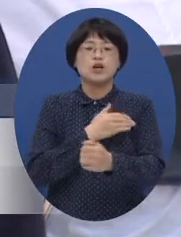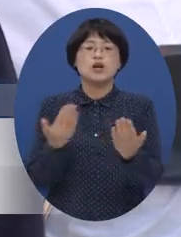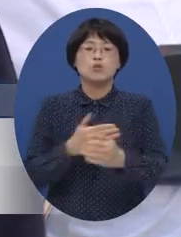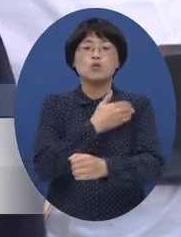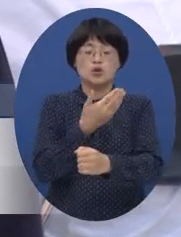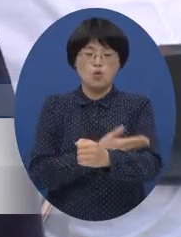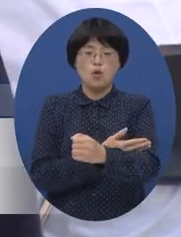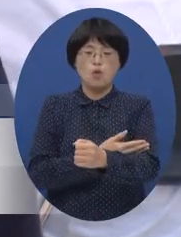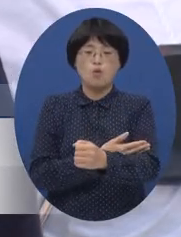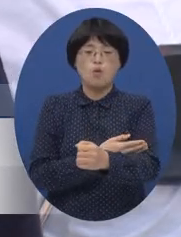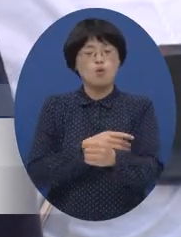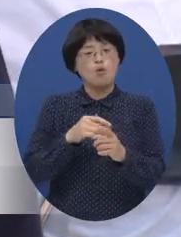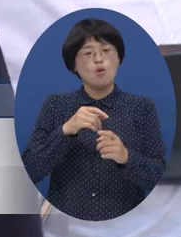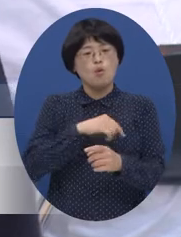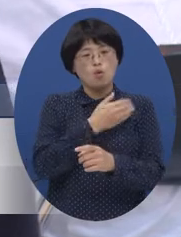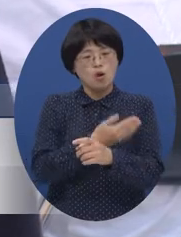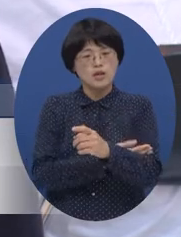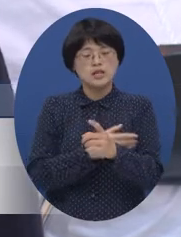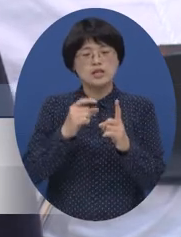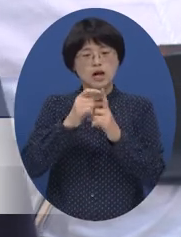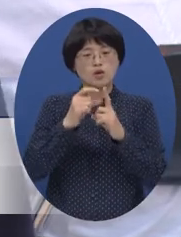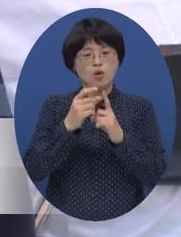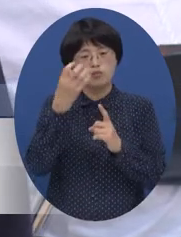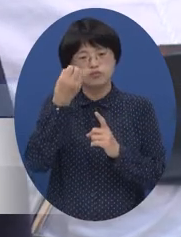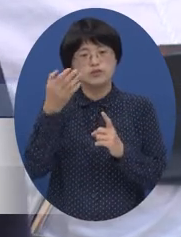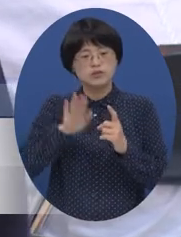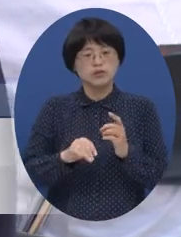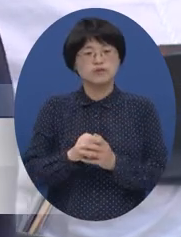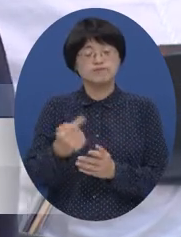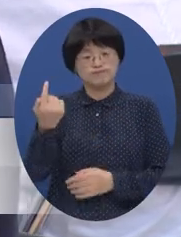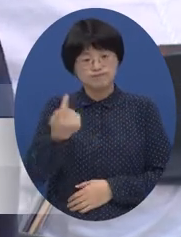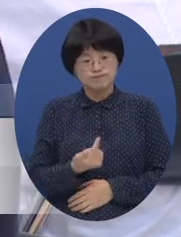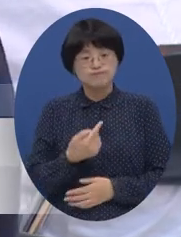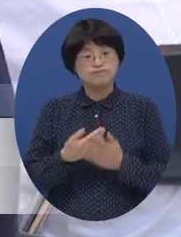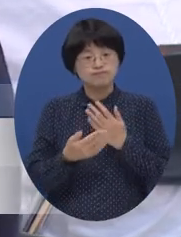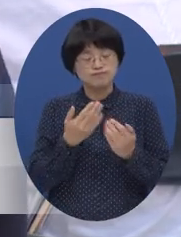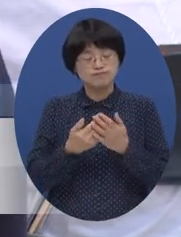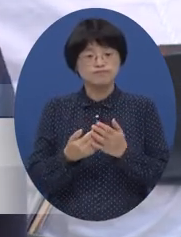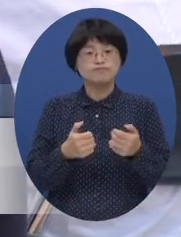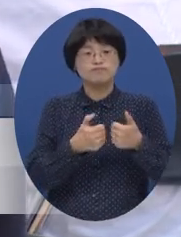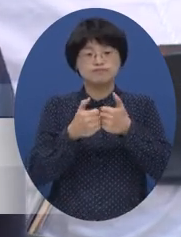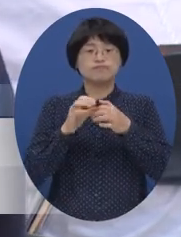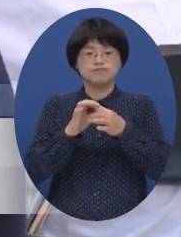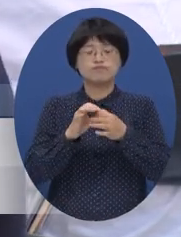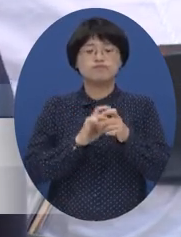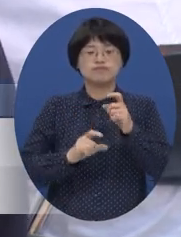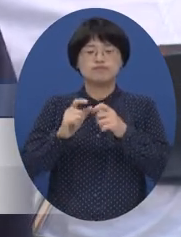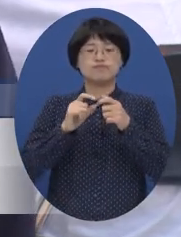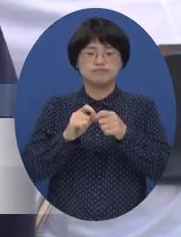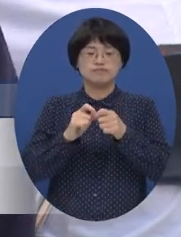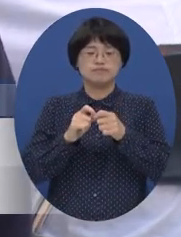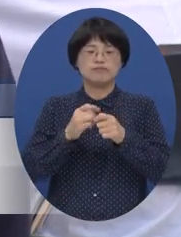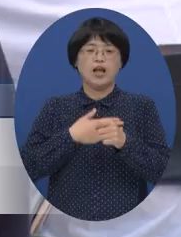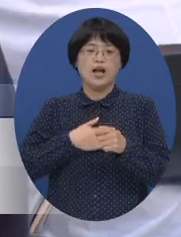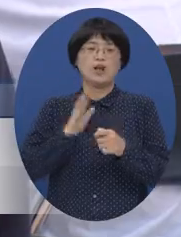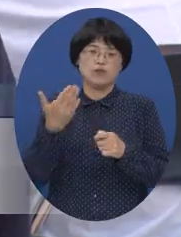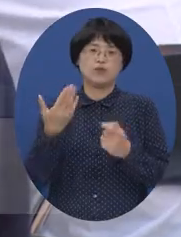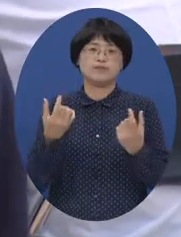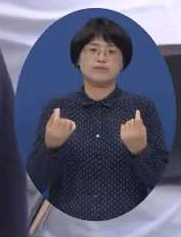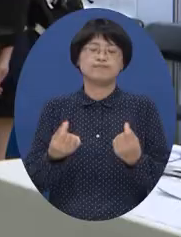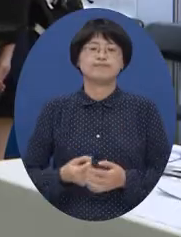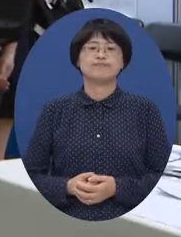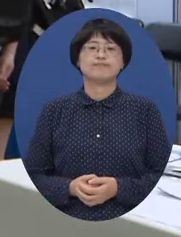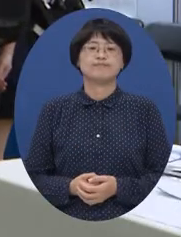노동인권이나 권리라는 단어도 생소했는데 와서 체험이나 상담 통해서 좀더 자세하게 알게 됐던